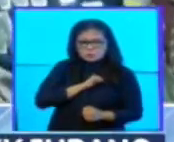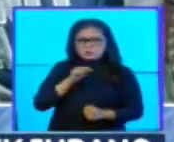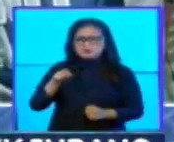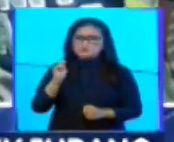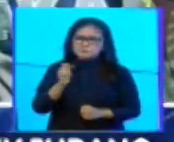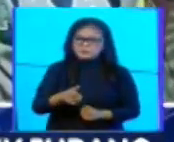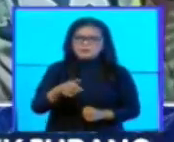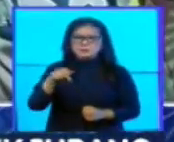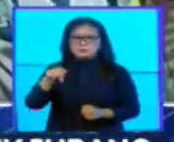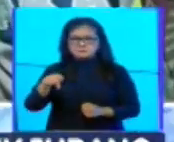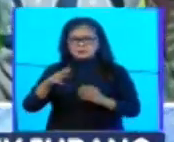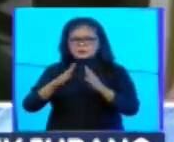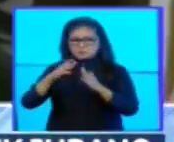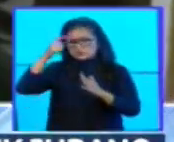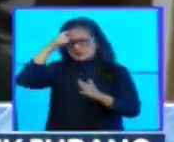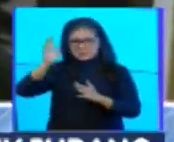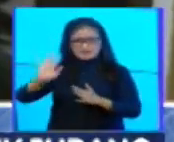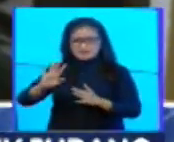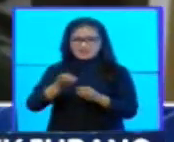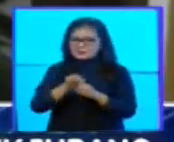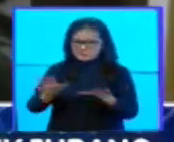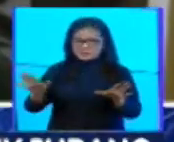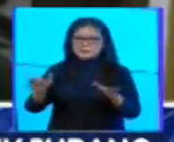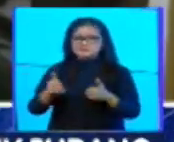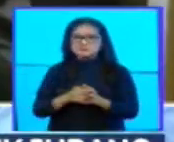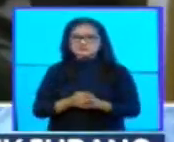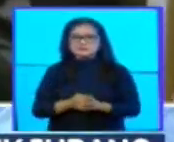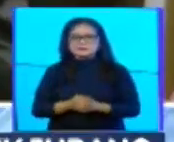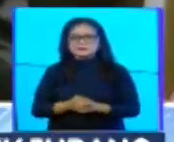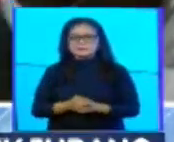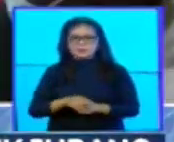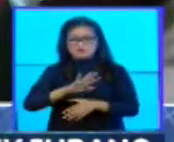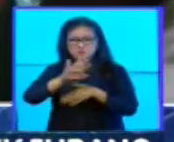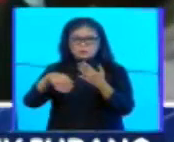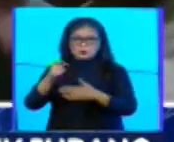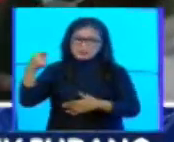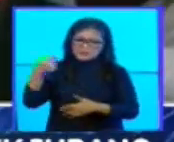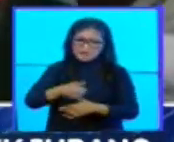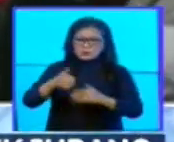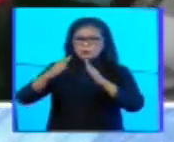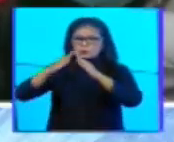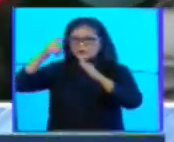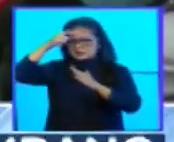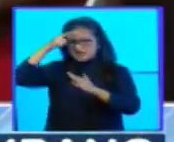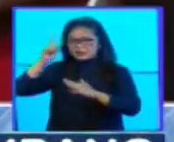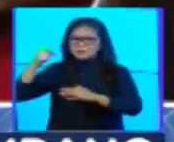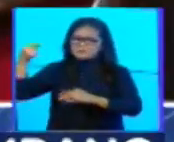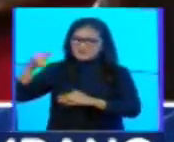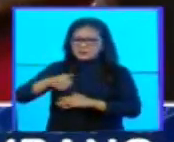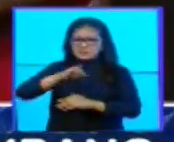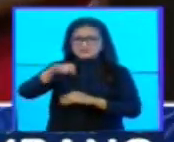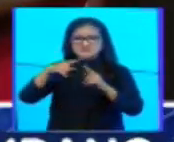bupati Kabupaten Subang rohimat Ini mengklaim bahwa seluruh biaya rumah sakit dari para korban ini akan ditanggung oleh pihak Jasa